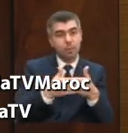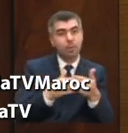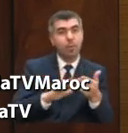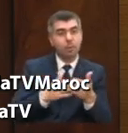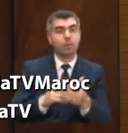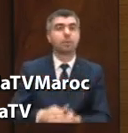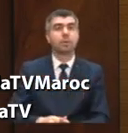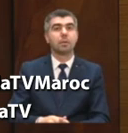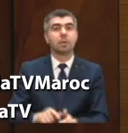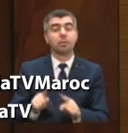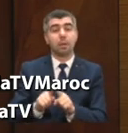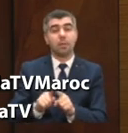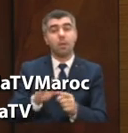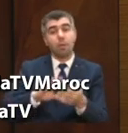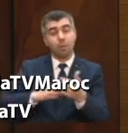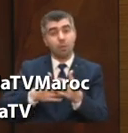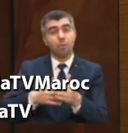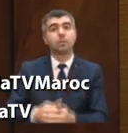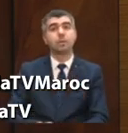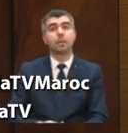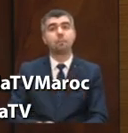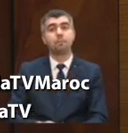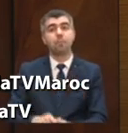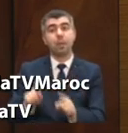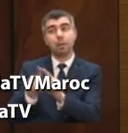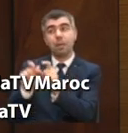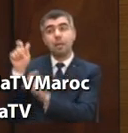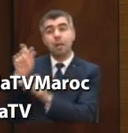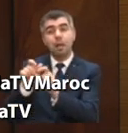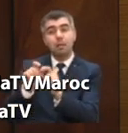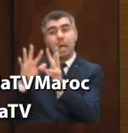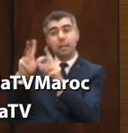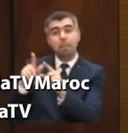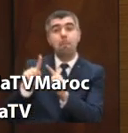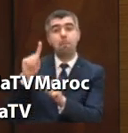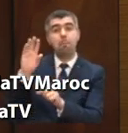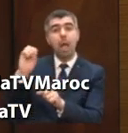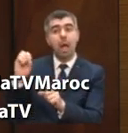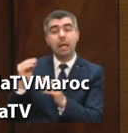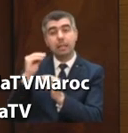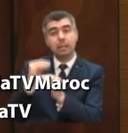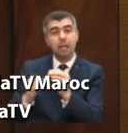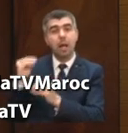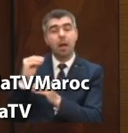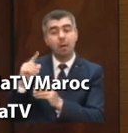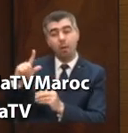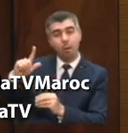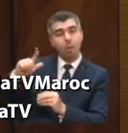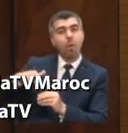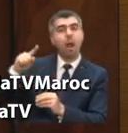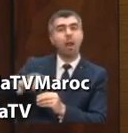وإغلاق الأبواب بهذه المقاولات يحلنا بشكل مباشر على مئات المستخدمين والعمال بهذه المقاولات اللي كيعيشوا بشكل يومي